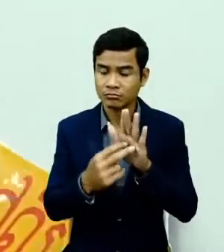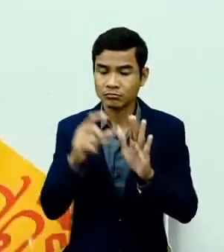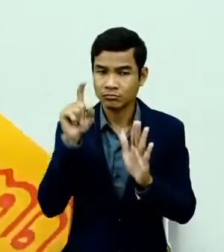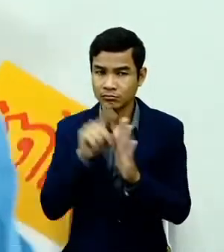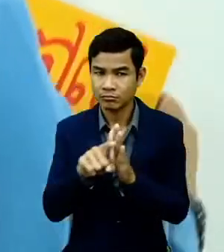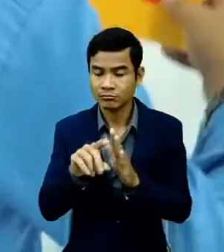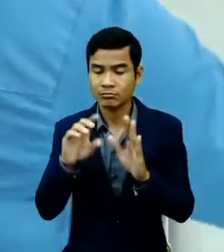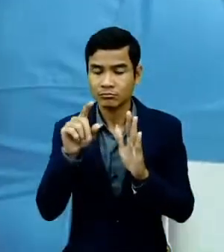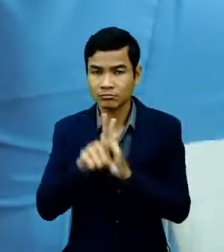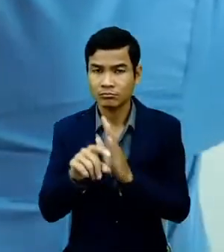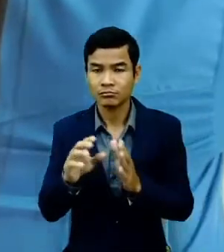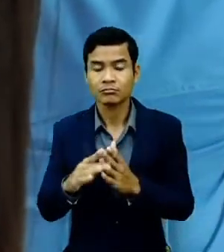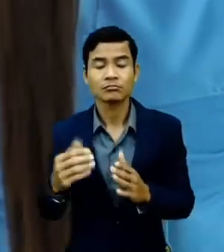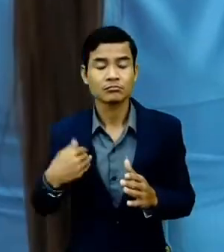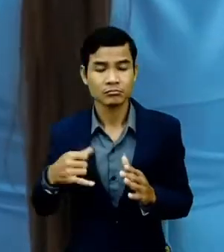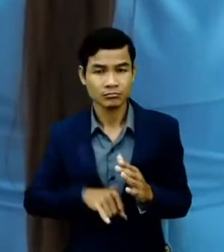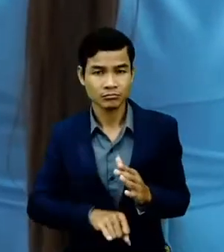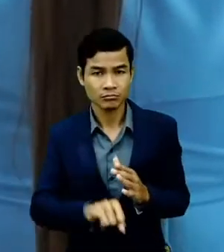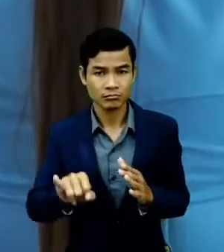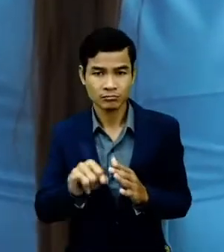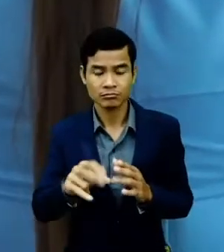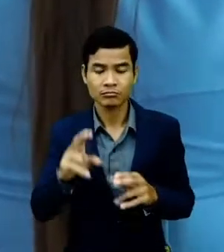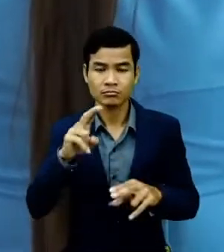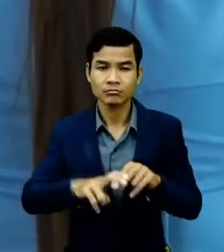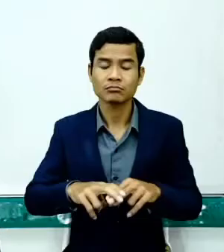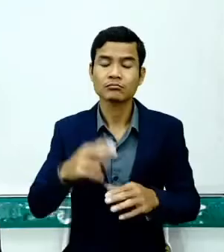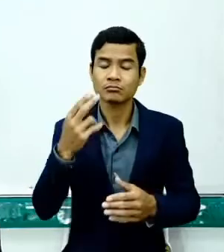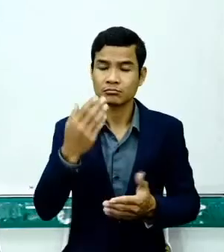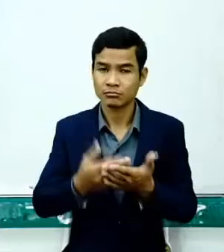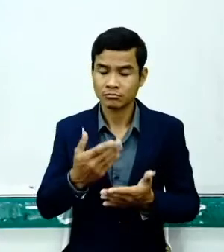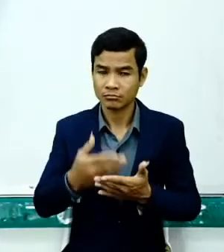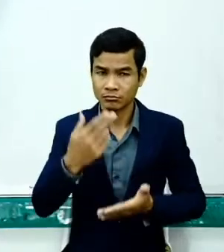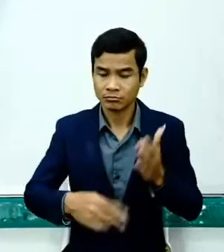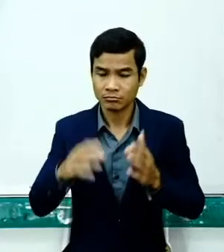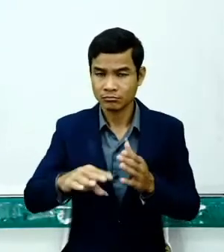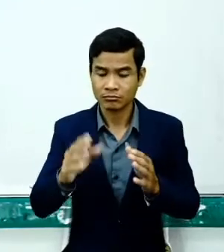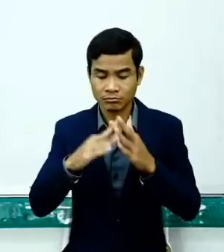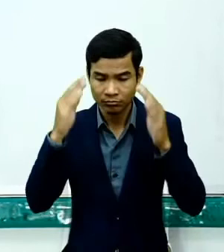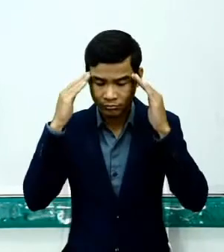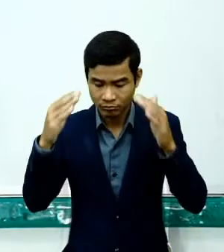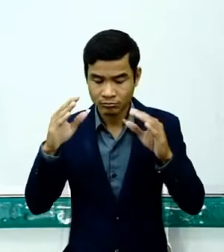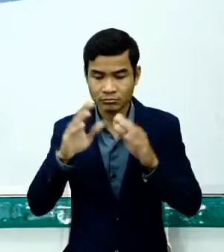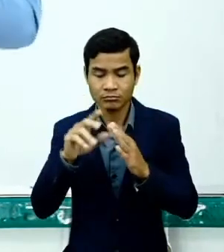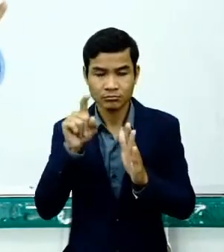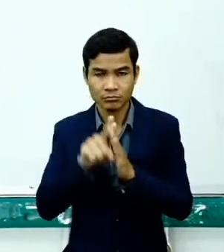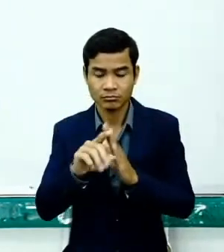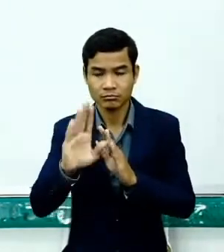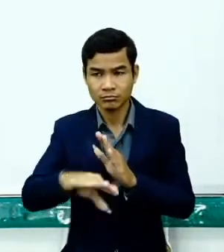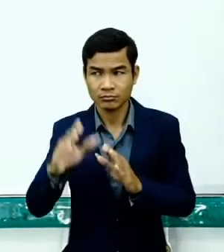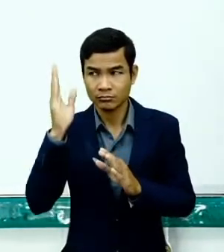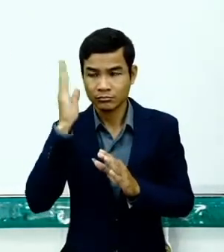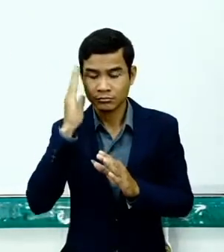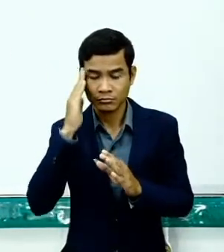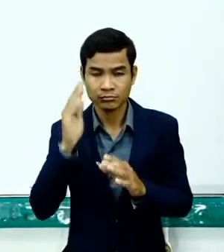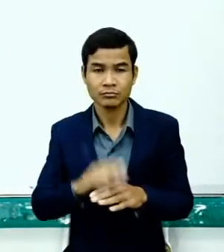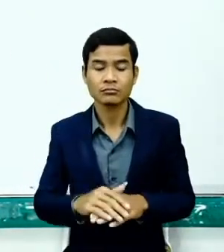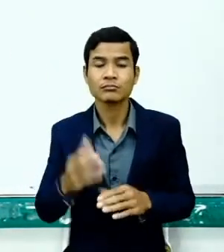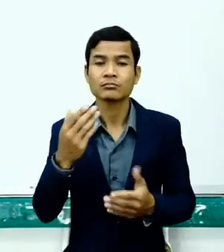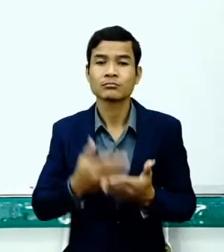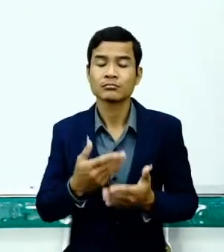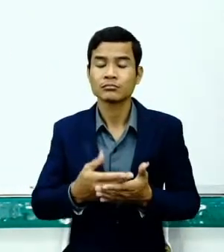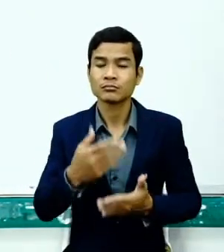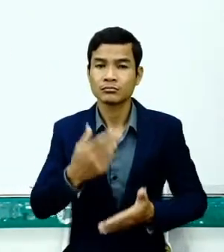ចៅដែលកំពុងតែអង្គុយនឹងគាត់មានឈ្មោះអ្វីកូនកូនត្រៀមស្ដាប់ចំណងជើងហើយកូននឹងដឹងថាគាត់ឈ្មោះអ្